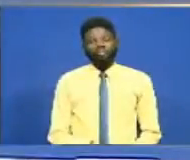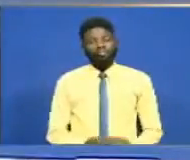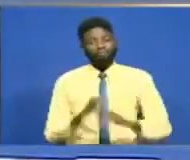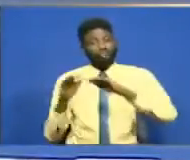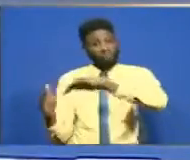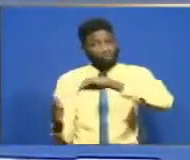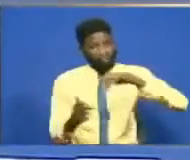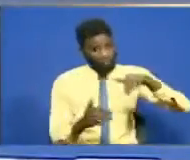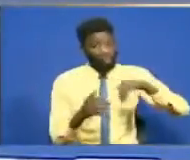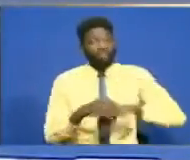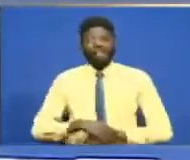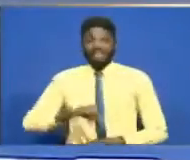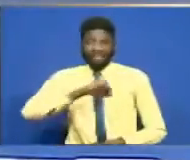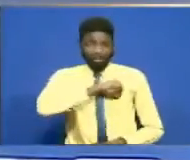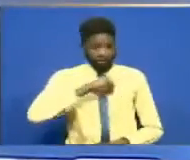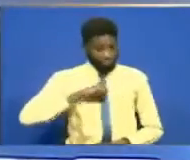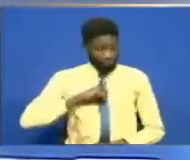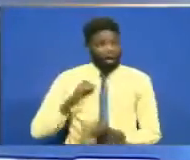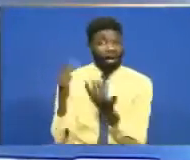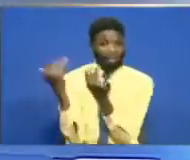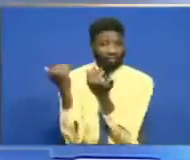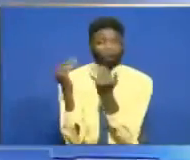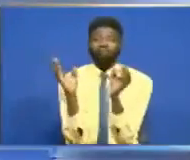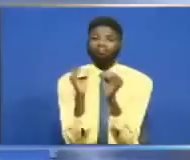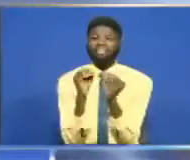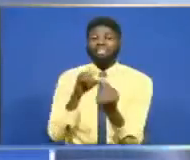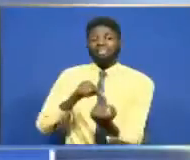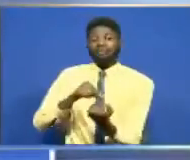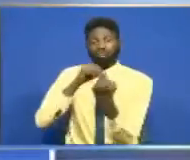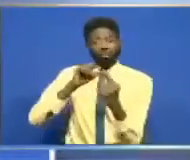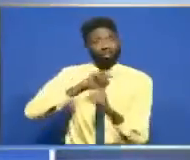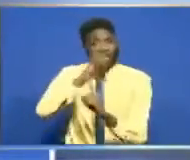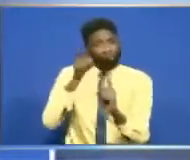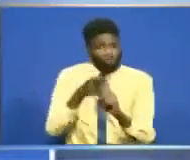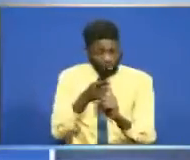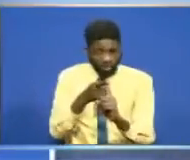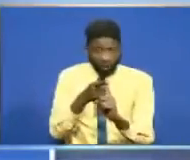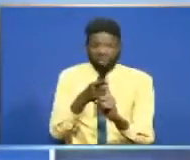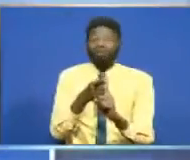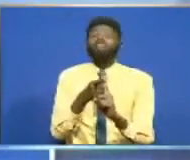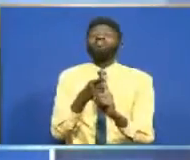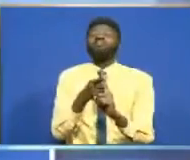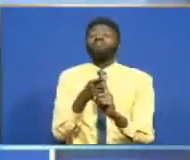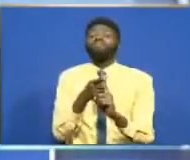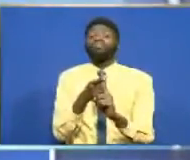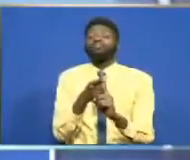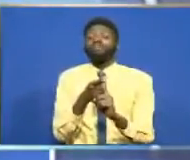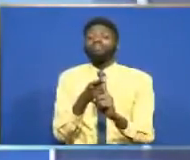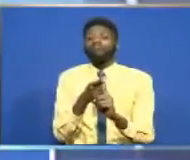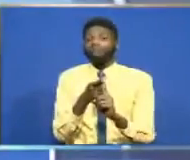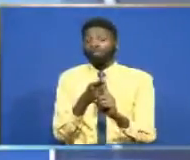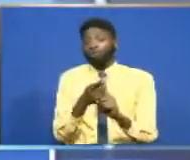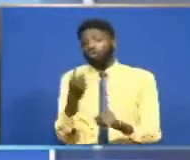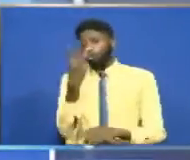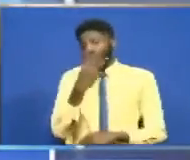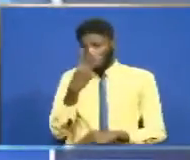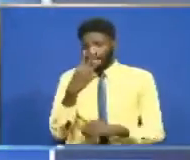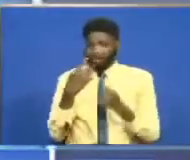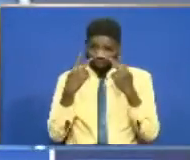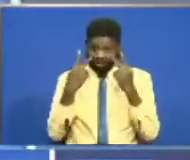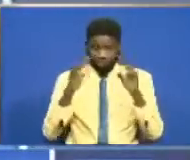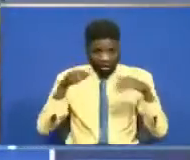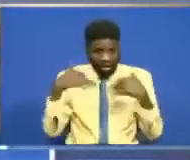Tukiendelea ni kwamba maseneta wanatarajiwa kuandaa kikao maalum siku ya Jumatano kujadili jinsi bunge hilo litakavyochunguza swala la